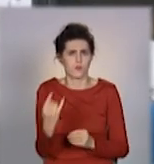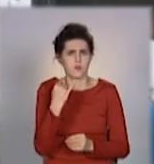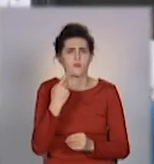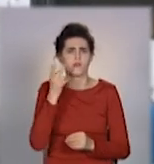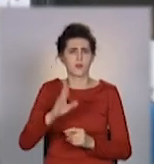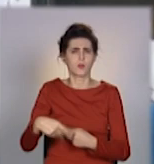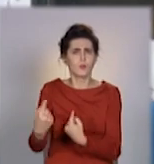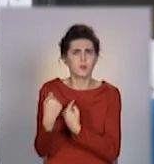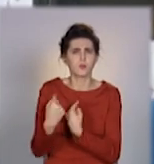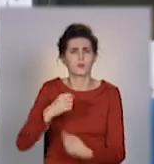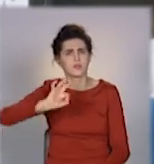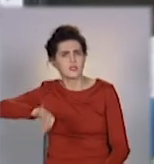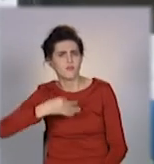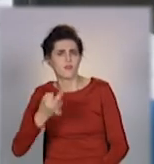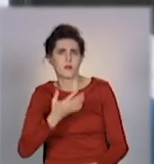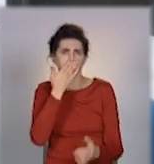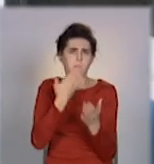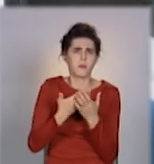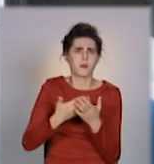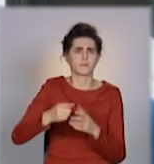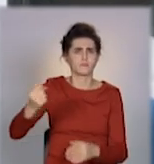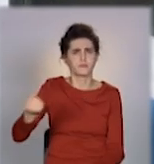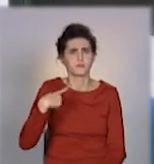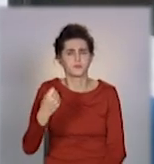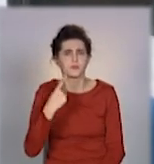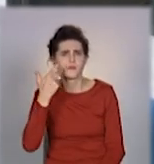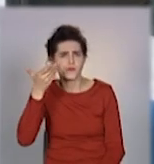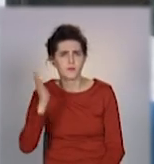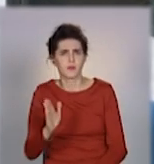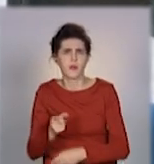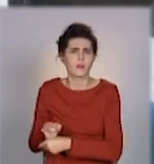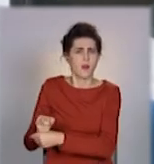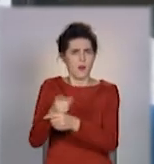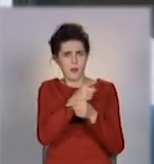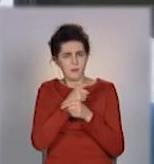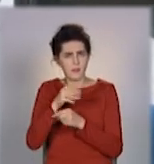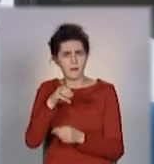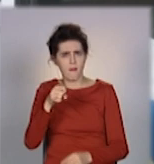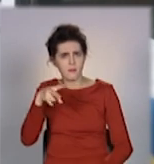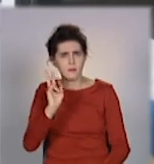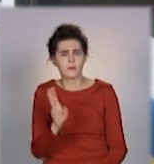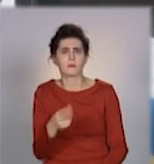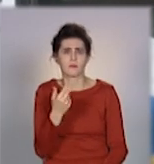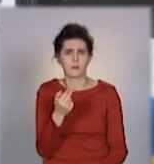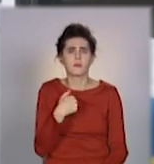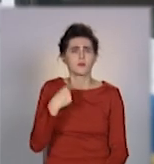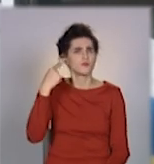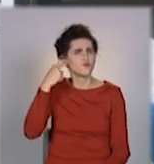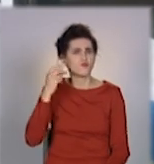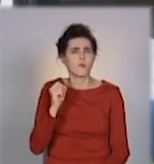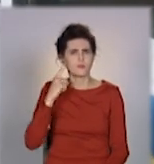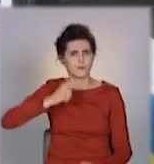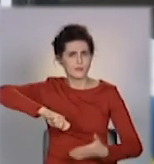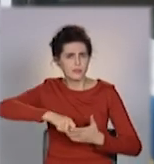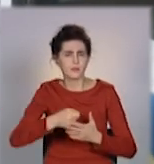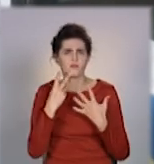пугати нас або просто показують. У них дуже часто їздять танкова техніка. Тобто ми бачимо, ми слышим, як заводиться танк. Він